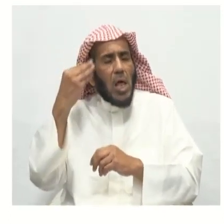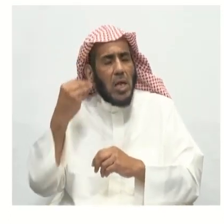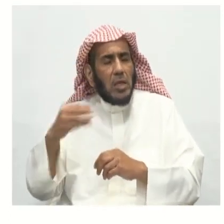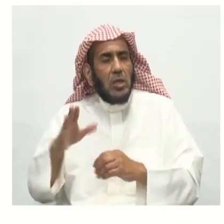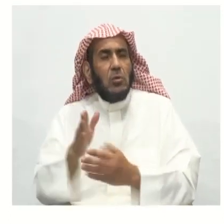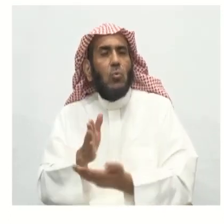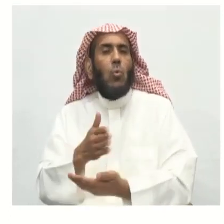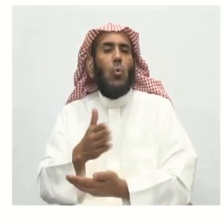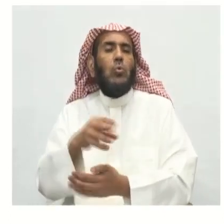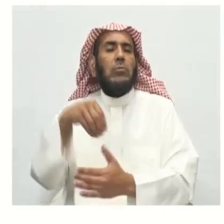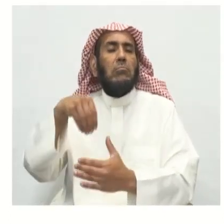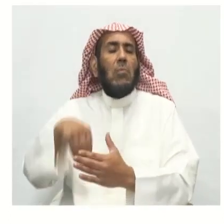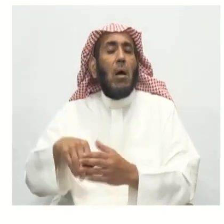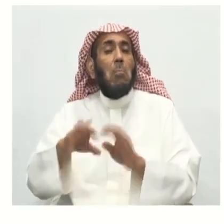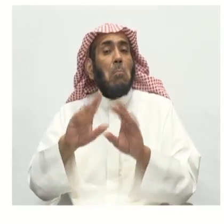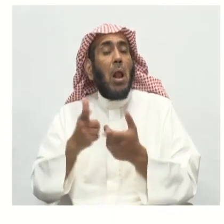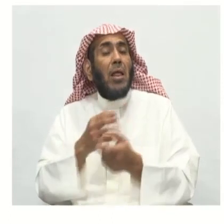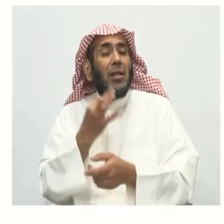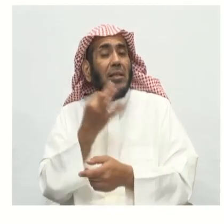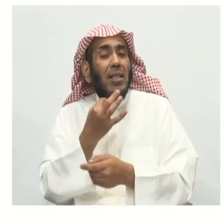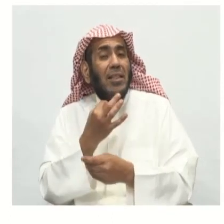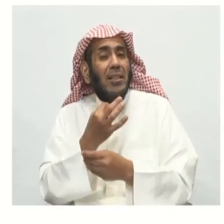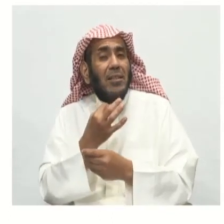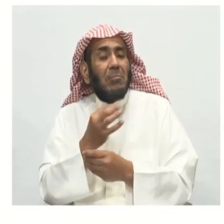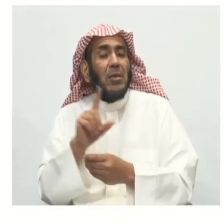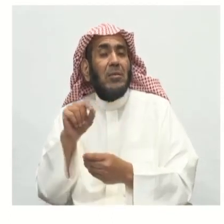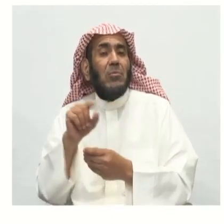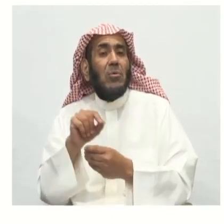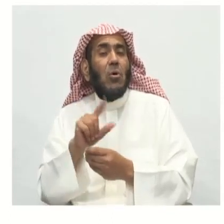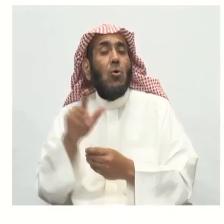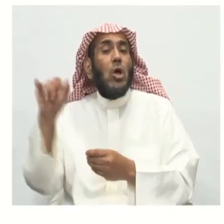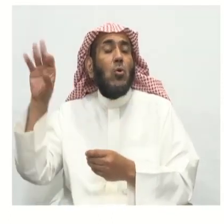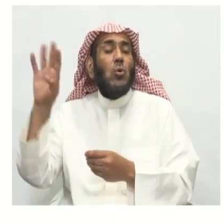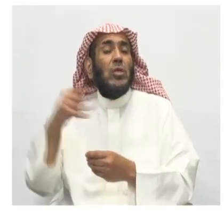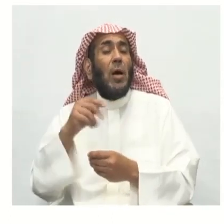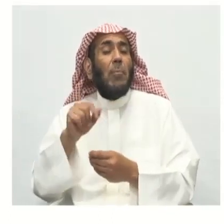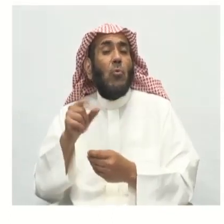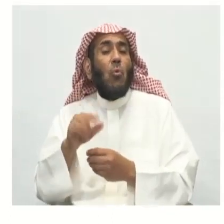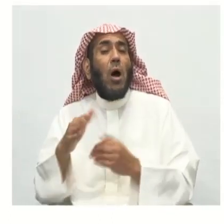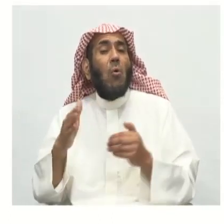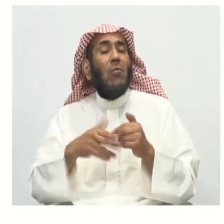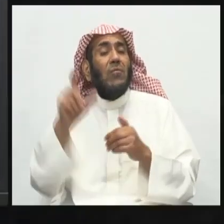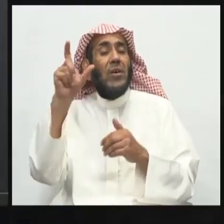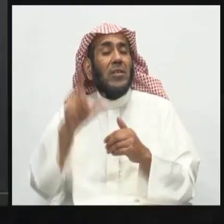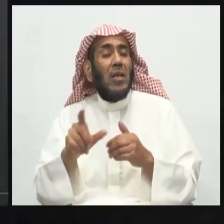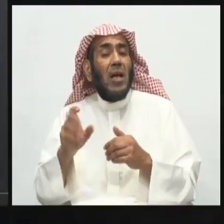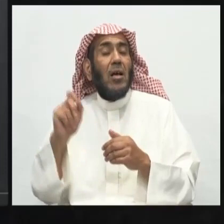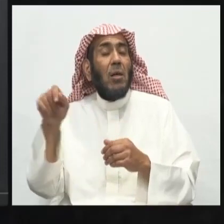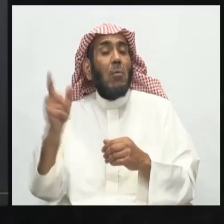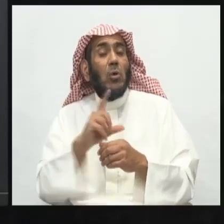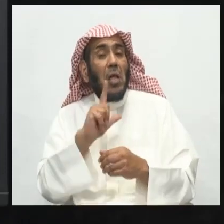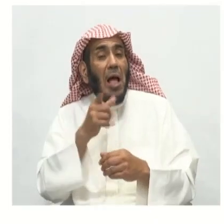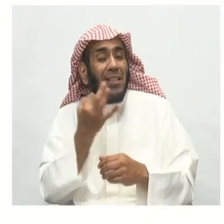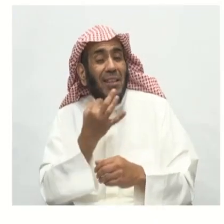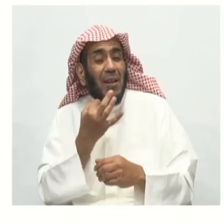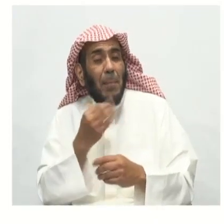الحوت الان ما الذي يتحدث احسنتم يوشع بالنون وهو فتى موسى الان يتحدث